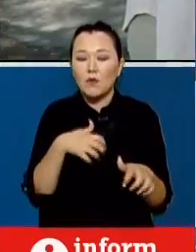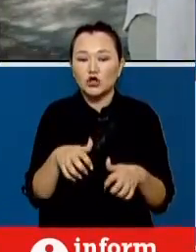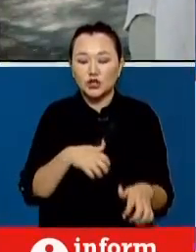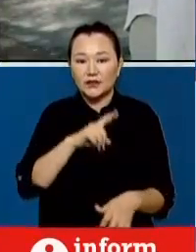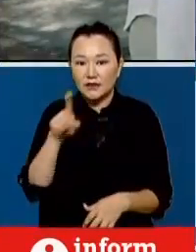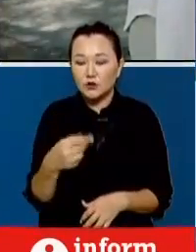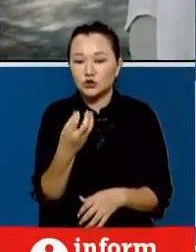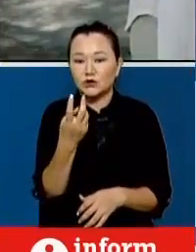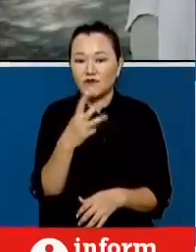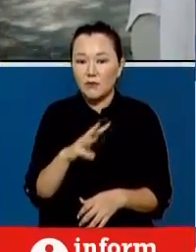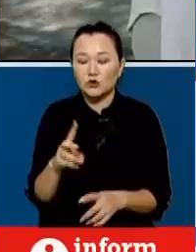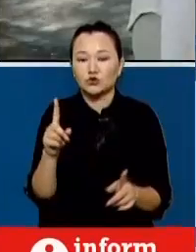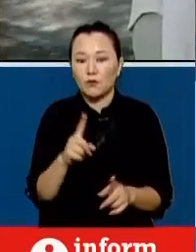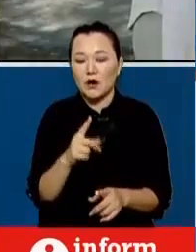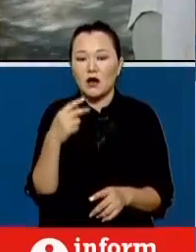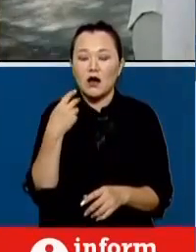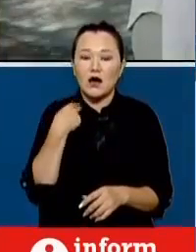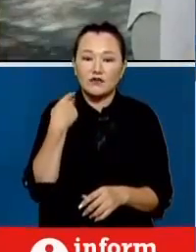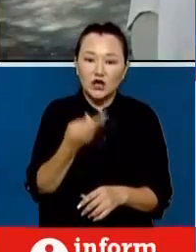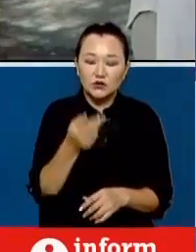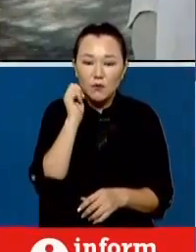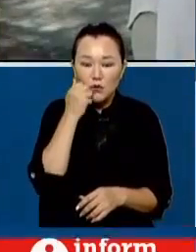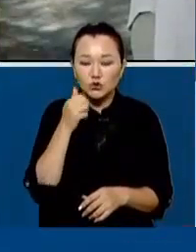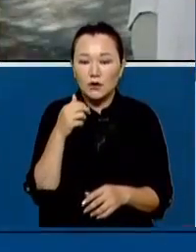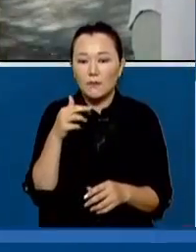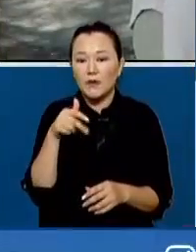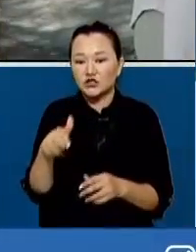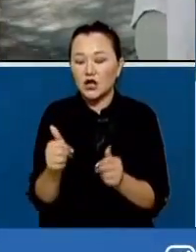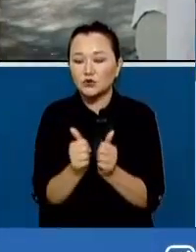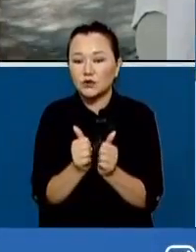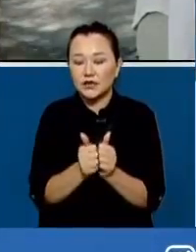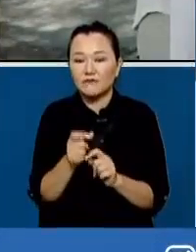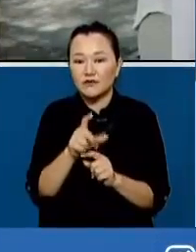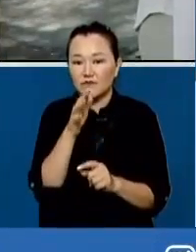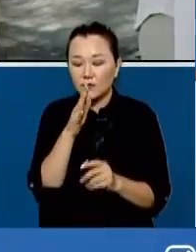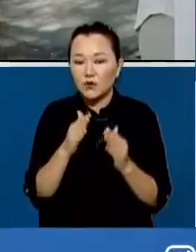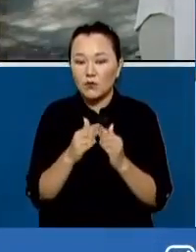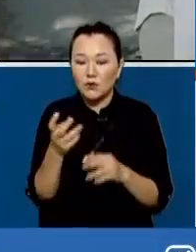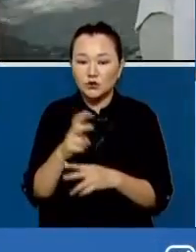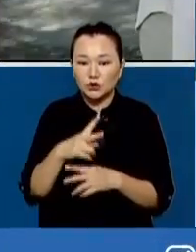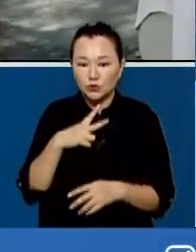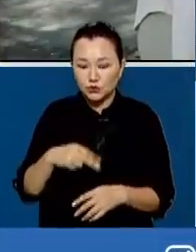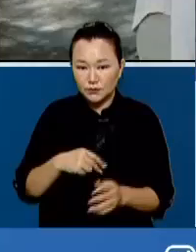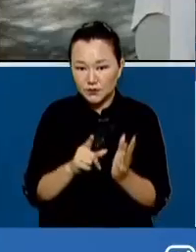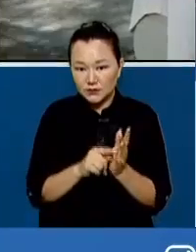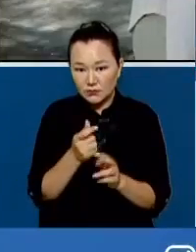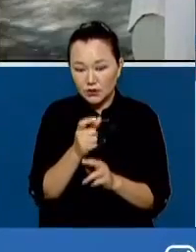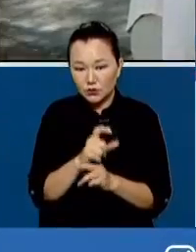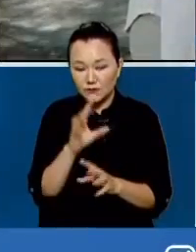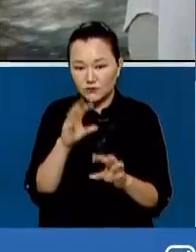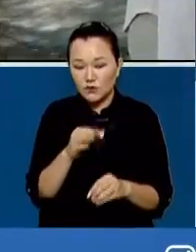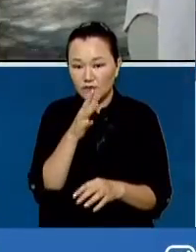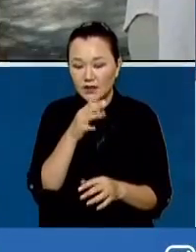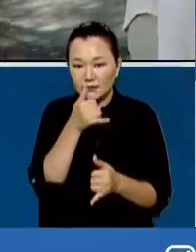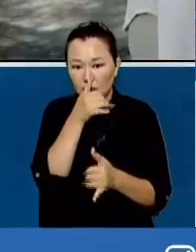требовали еще 2 миллиона, чтобы одолжить их. Бабушка пошла к соседке. В этот момент домой пришла дочь пенсионерки, которая все это время